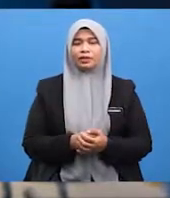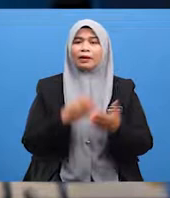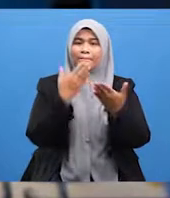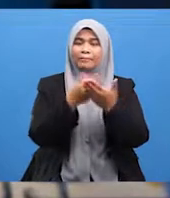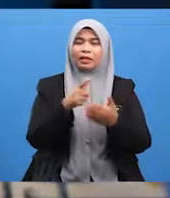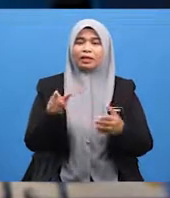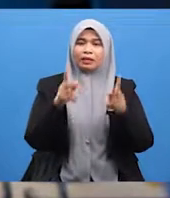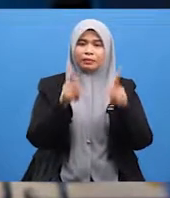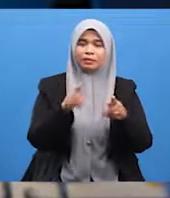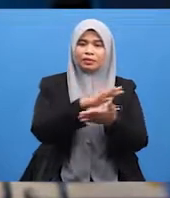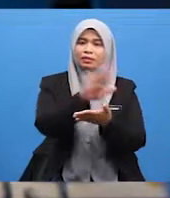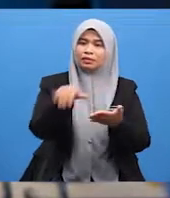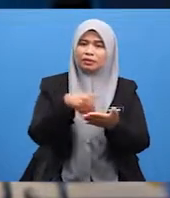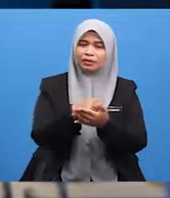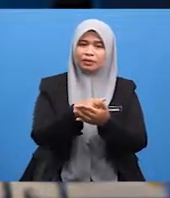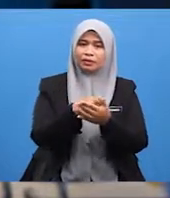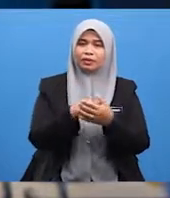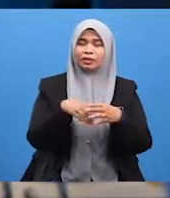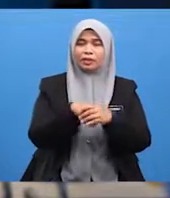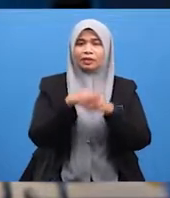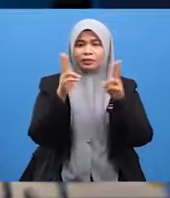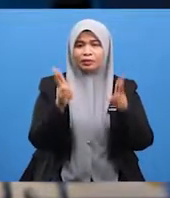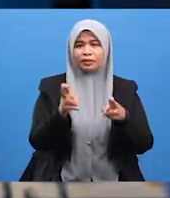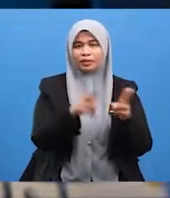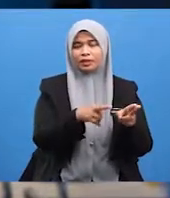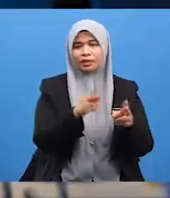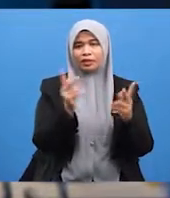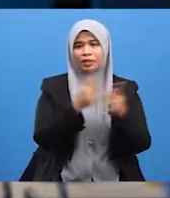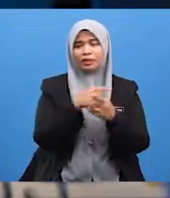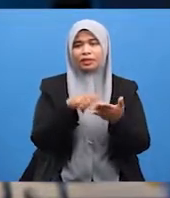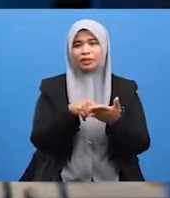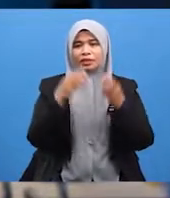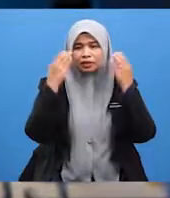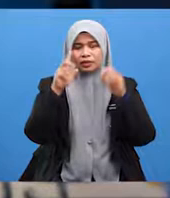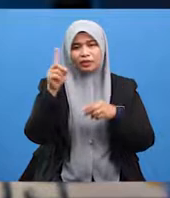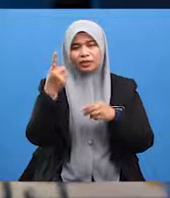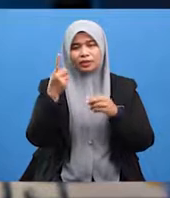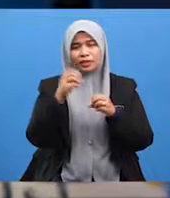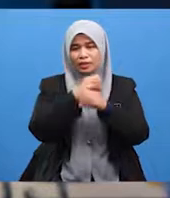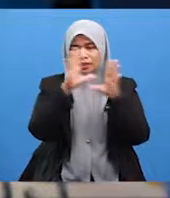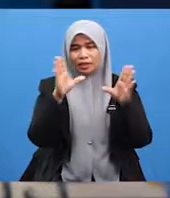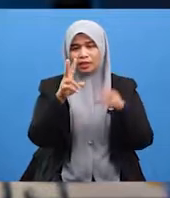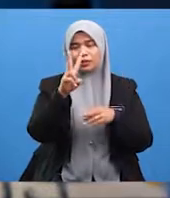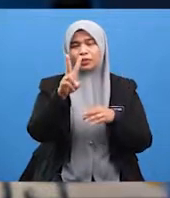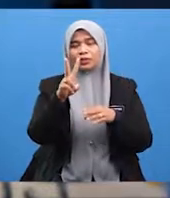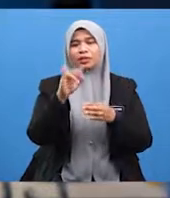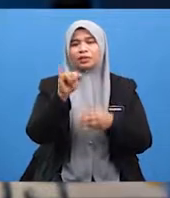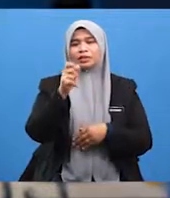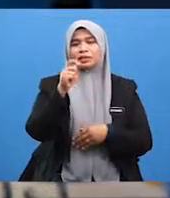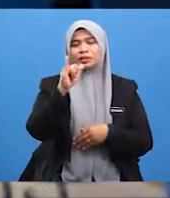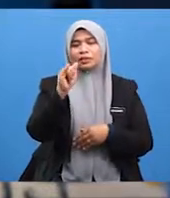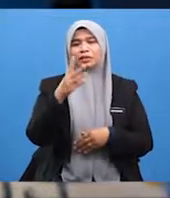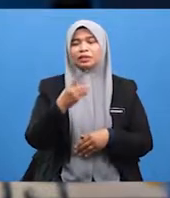Baiklah pelajar sekalian, dalam rancangan kali ini, cikgu hanya menerangkan dua jati diri beserta